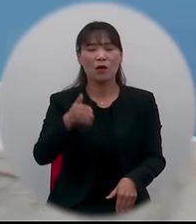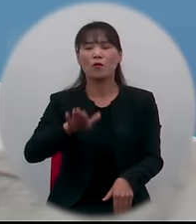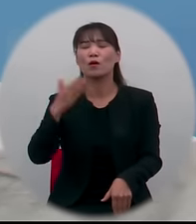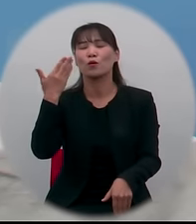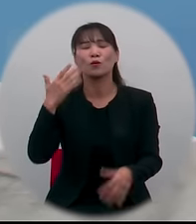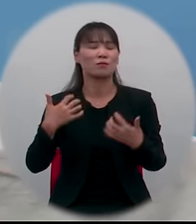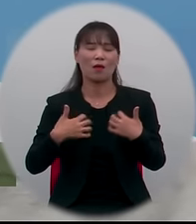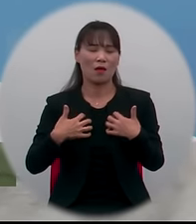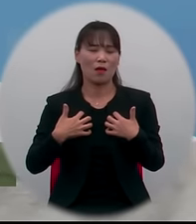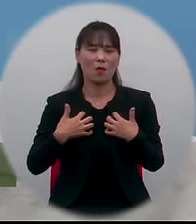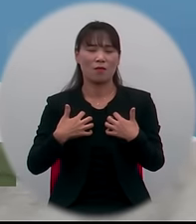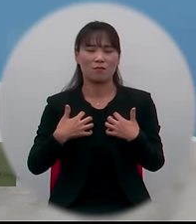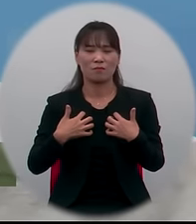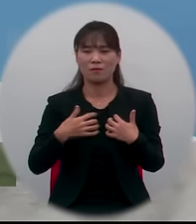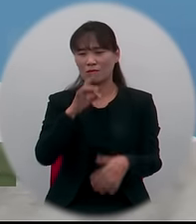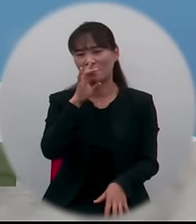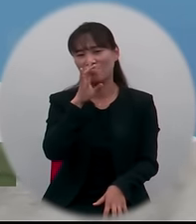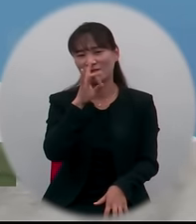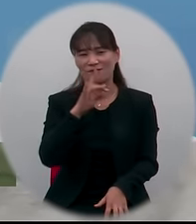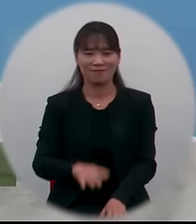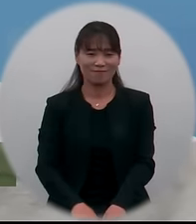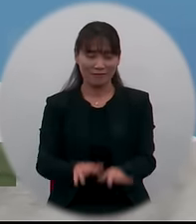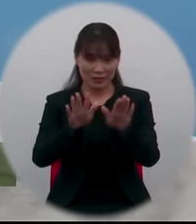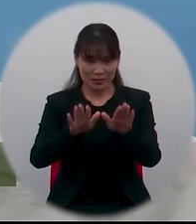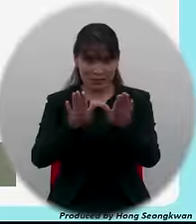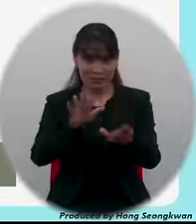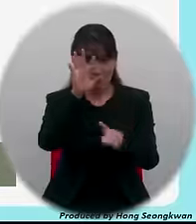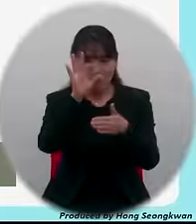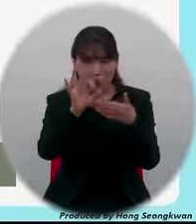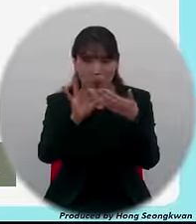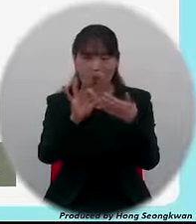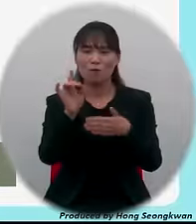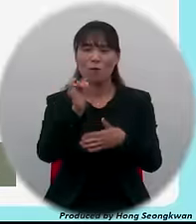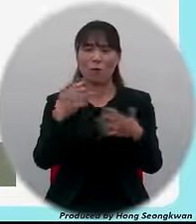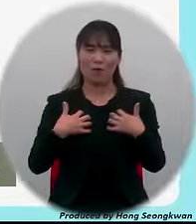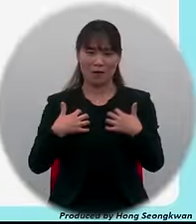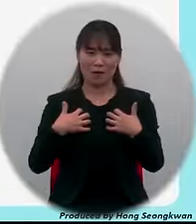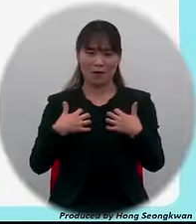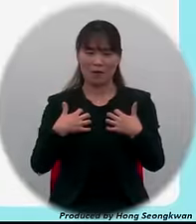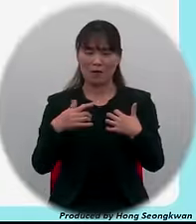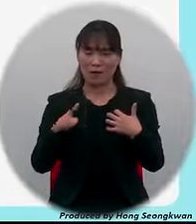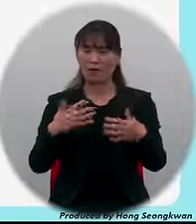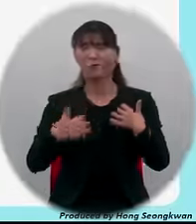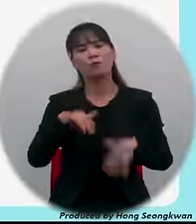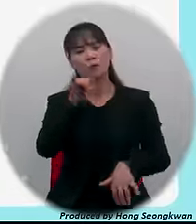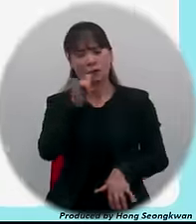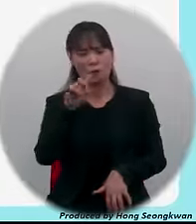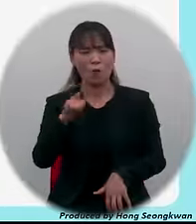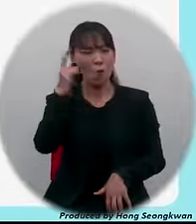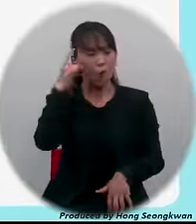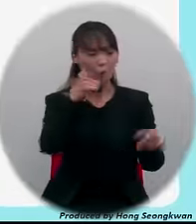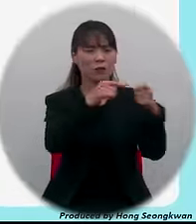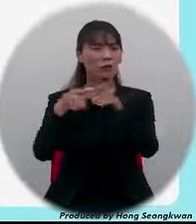안 합니다 지금 화면에서 보시는 게임이 탕탕 특공 된데 예 굉장히 재밌어요 일단은 글자가 없어요